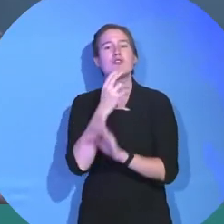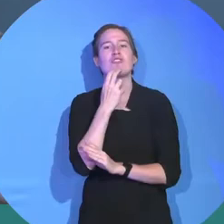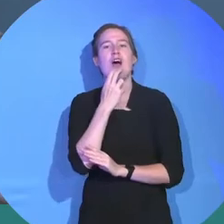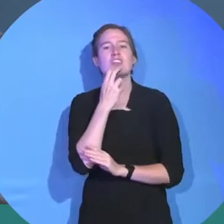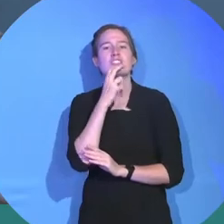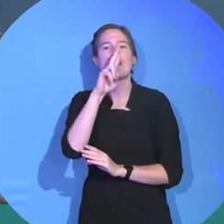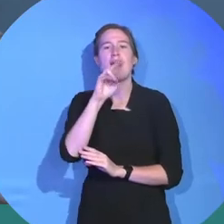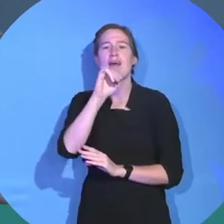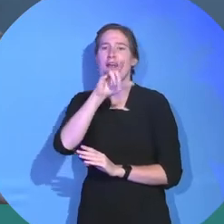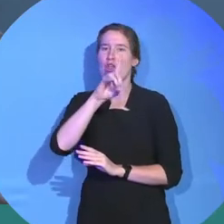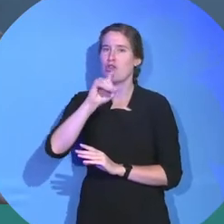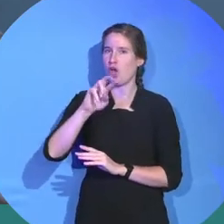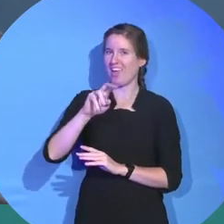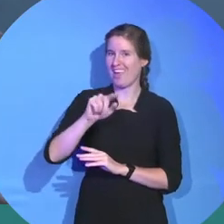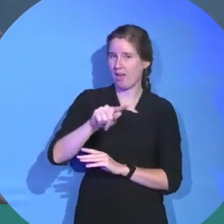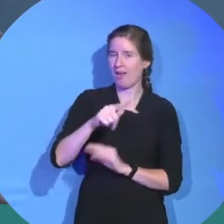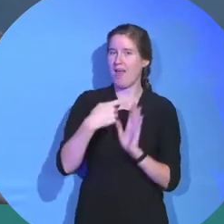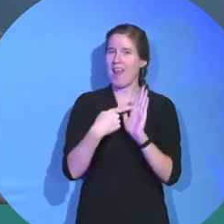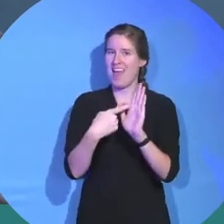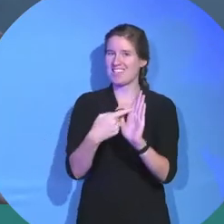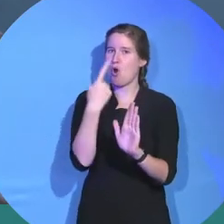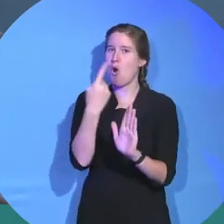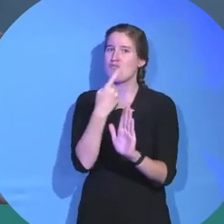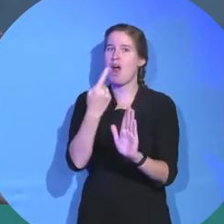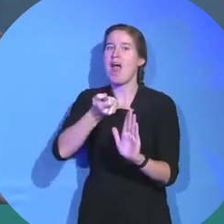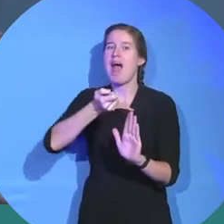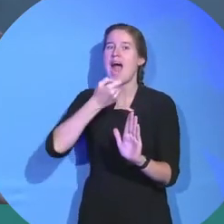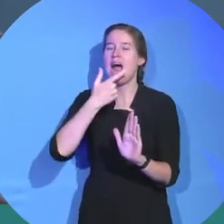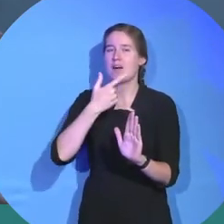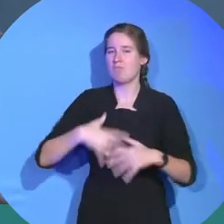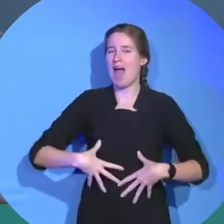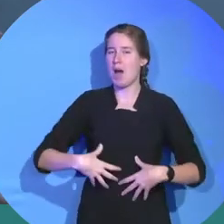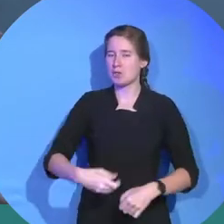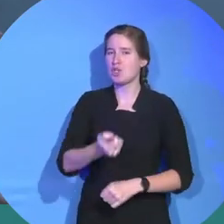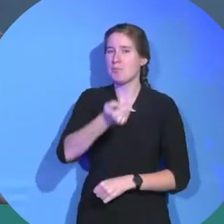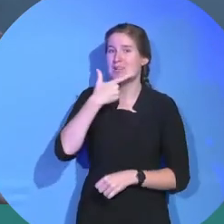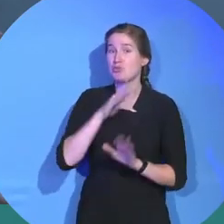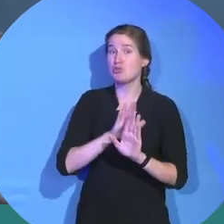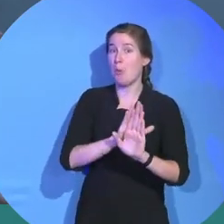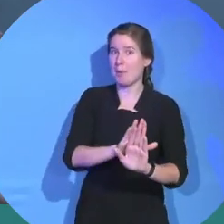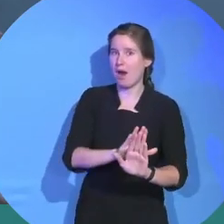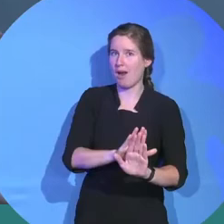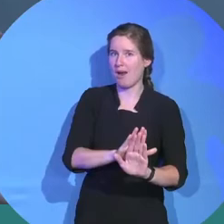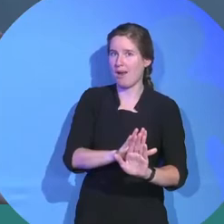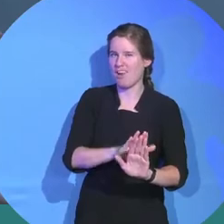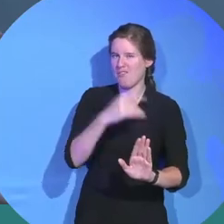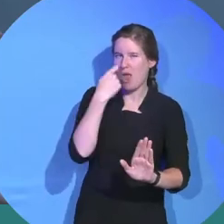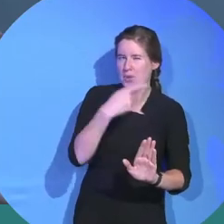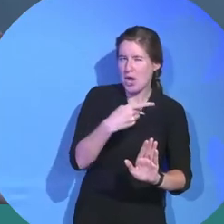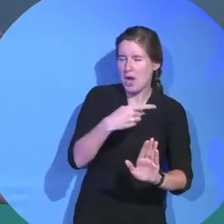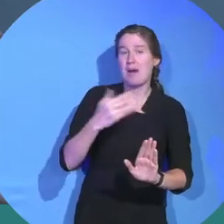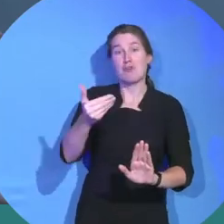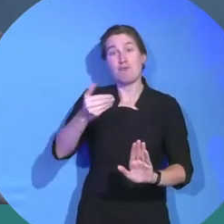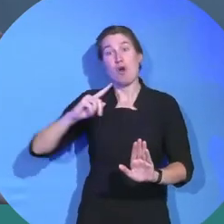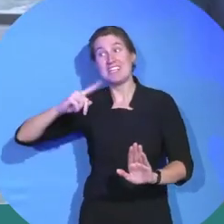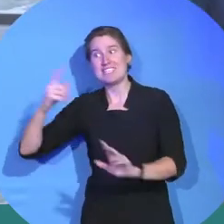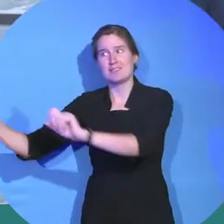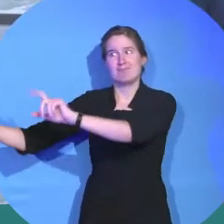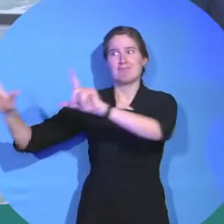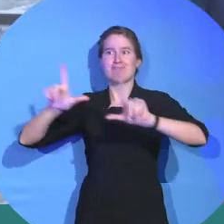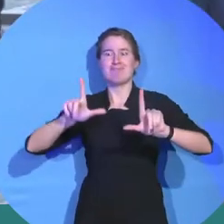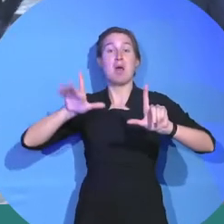abortuspil, stopper. Maar voordat we dat gaan doen, gaan we weer eventjes schakelen naar buiten met Riekelt. Riekelt, ben je er nog?